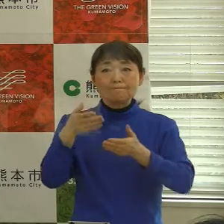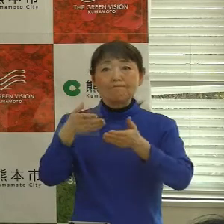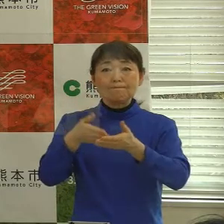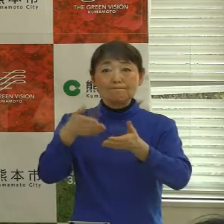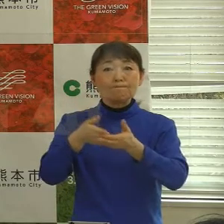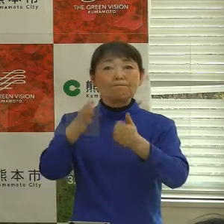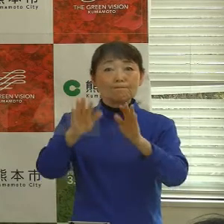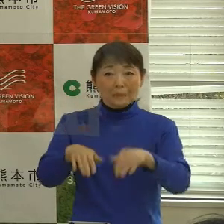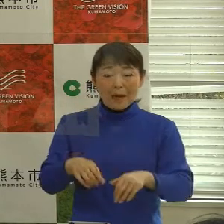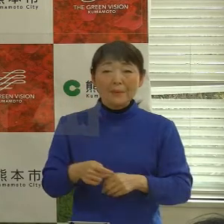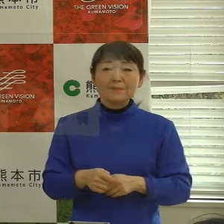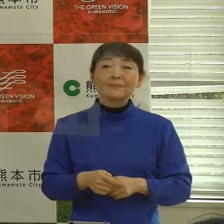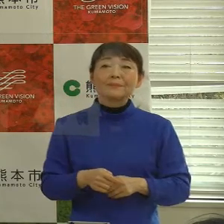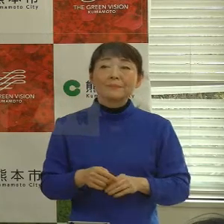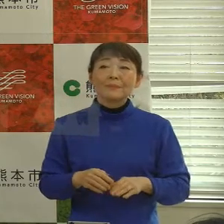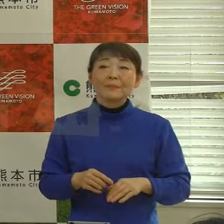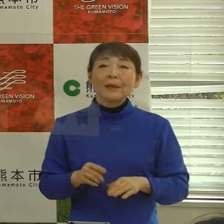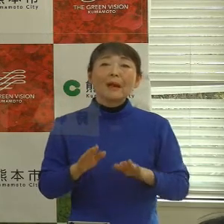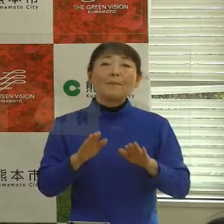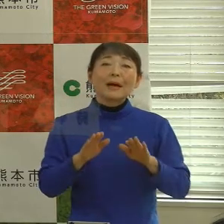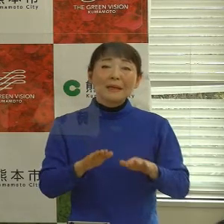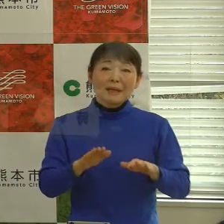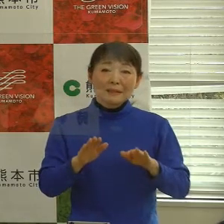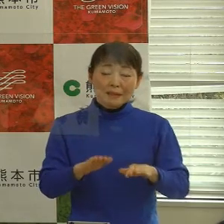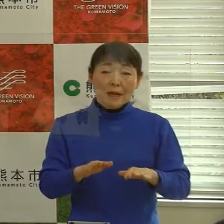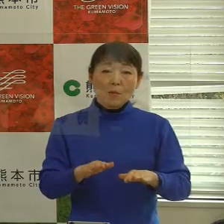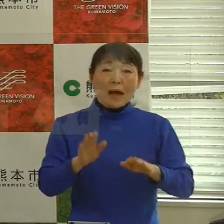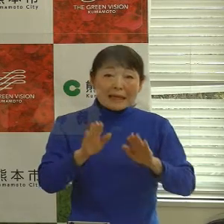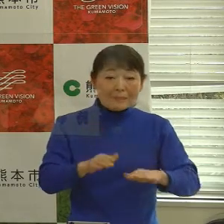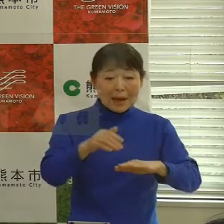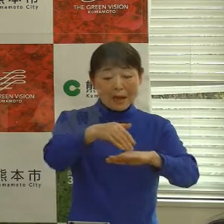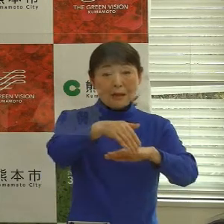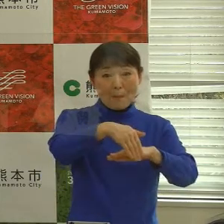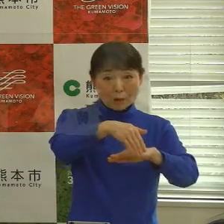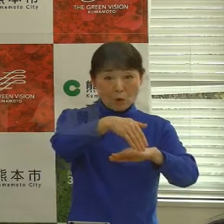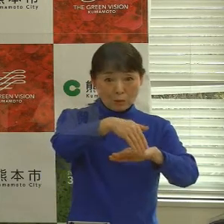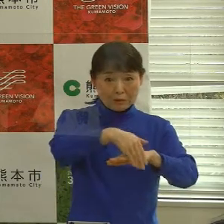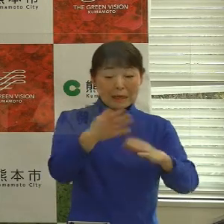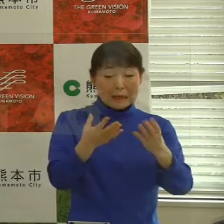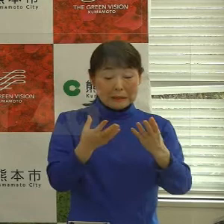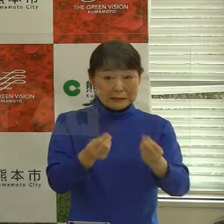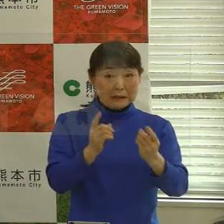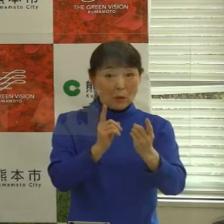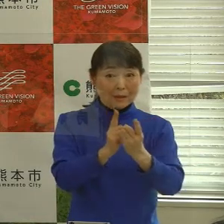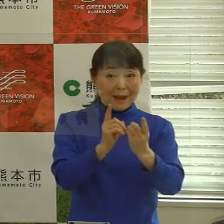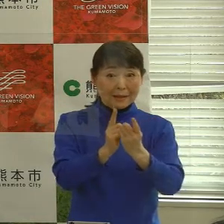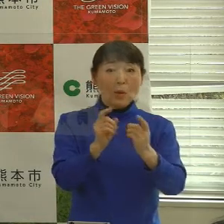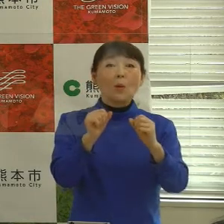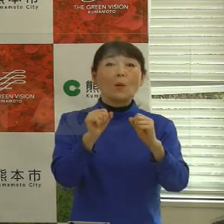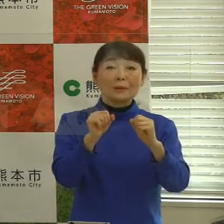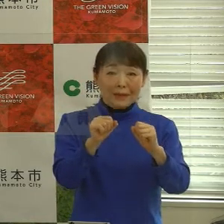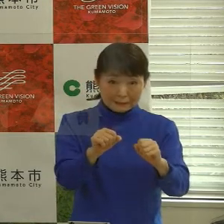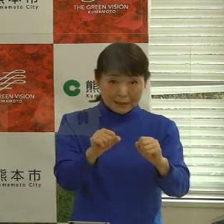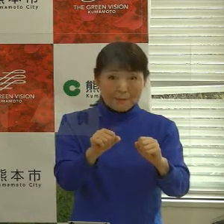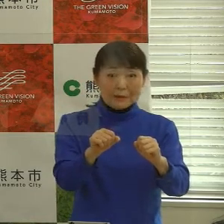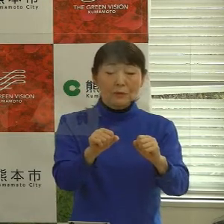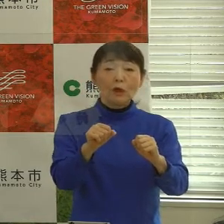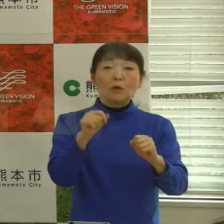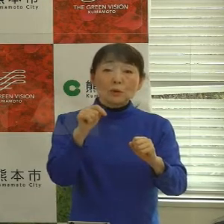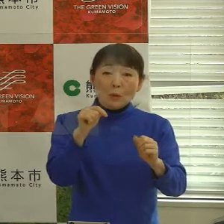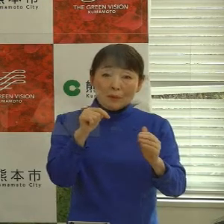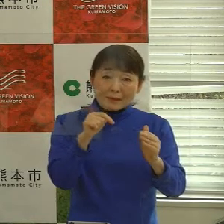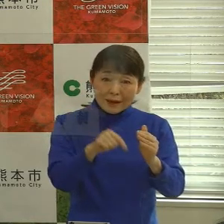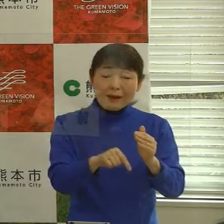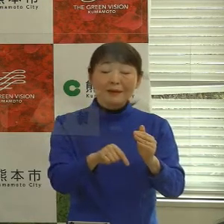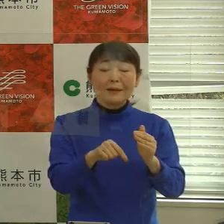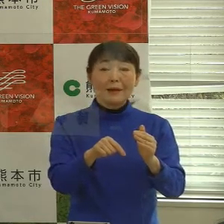です。で現在は 今ある窓口でですね、まあ、しっかり対応させていただいて、そして、その中で